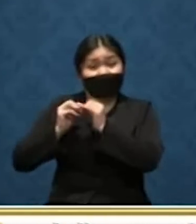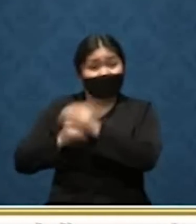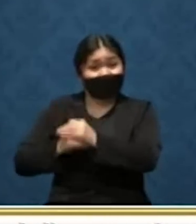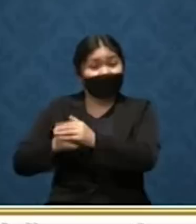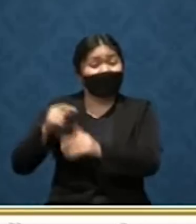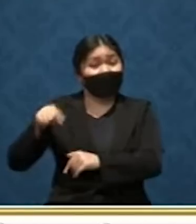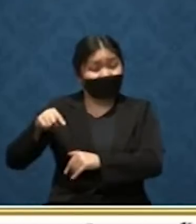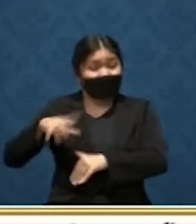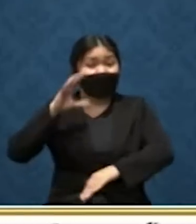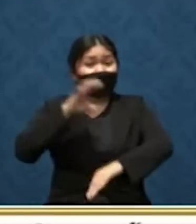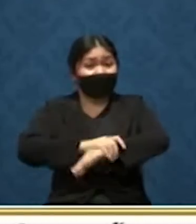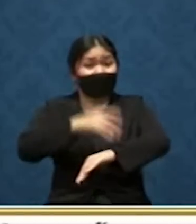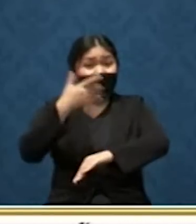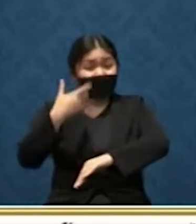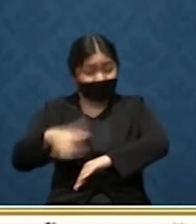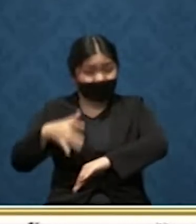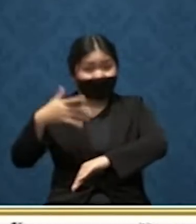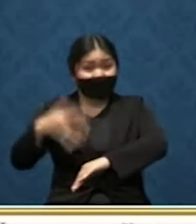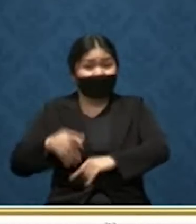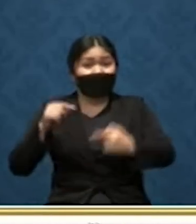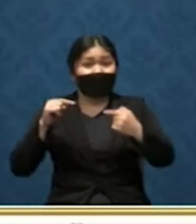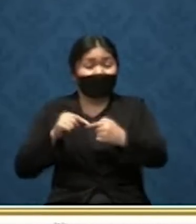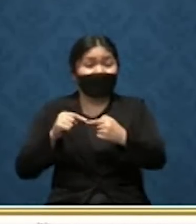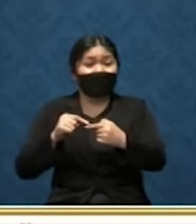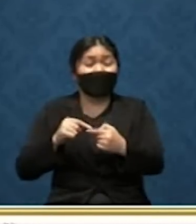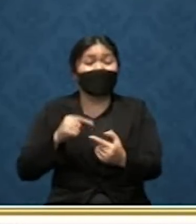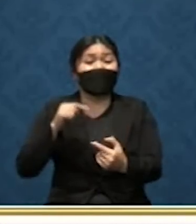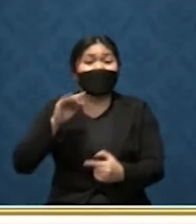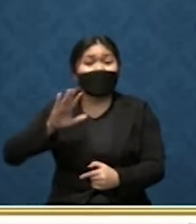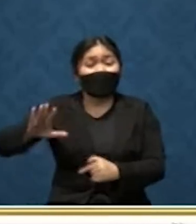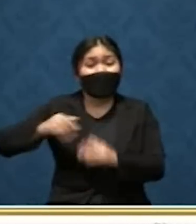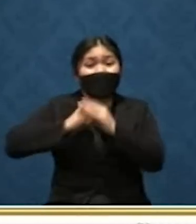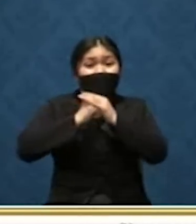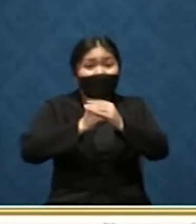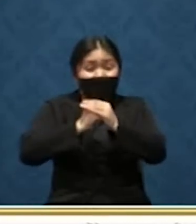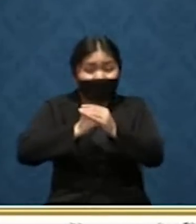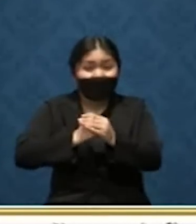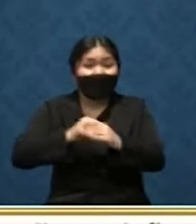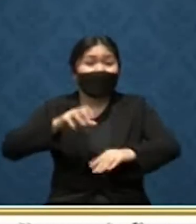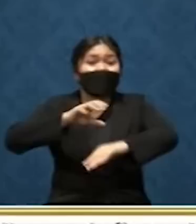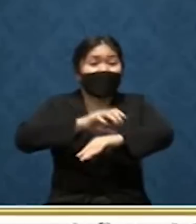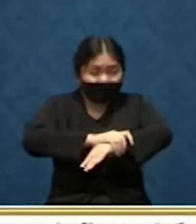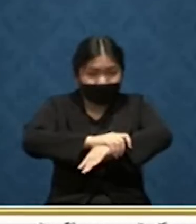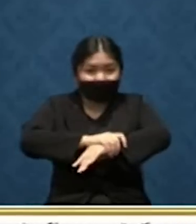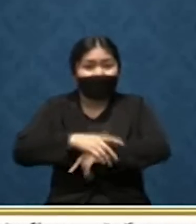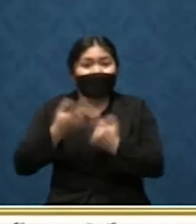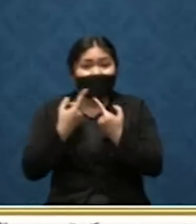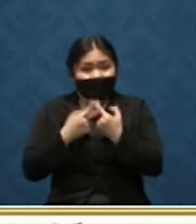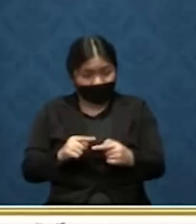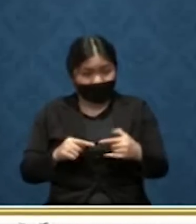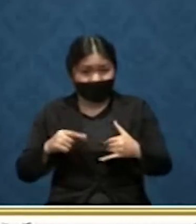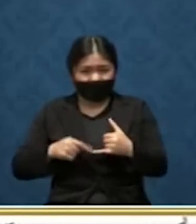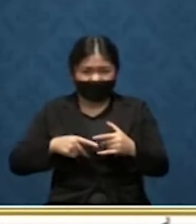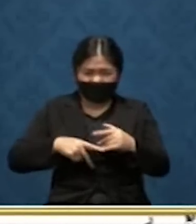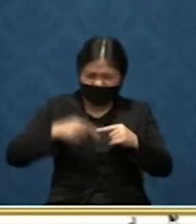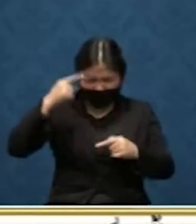นไทยตามหมายแดงของประเทศจีนแต่ก็ไม่ได้หมายความว่าอาจยากรรมที่กอเอาไ้จะหมดส